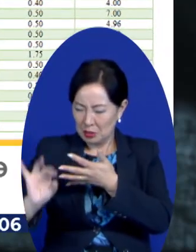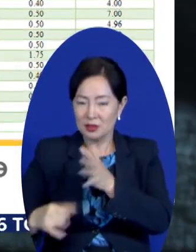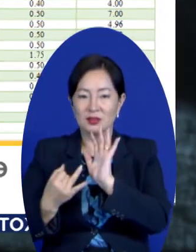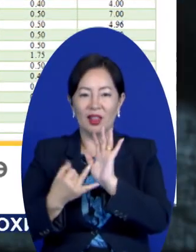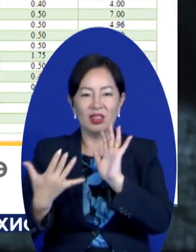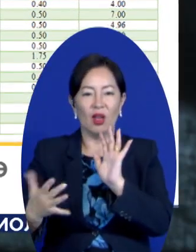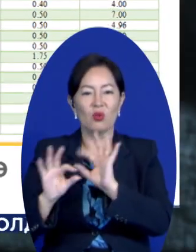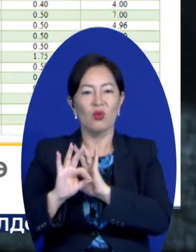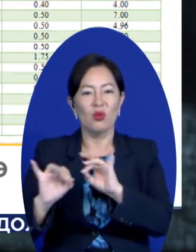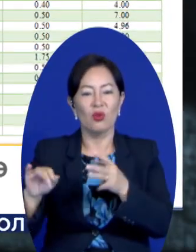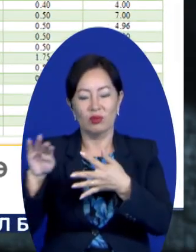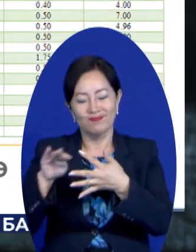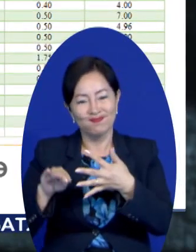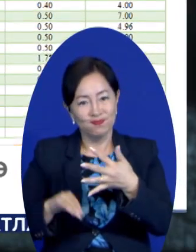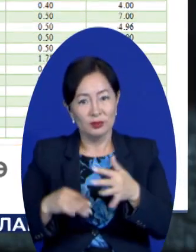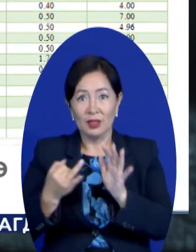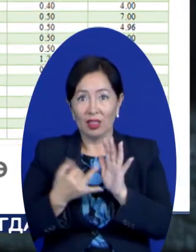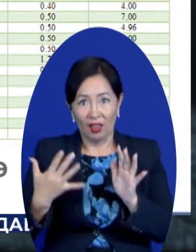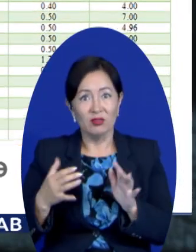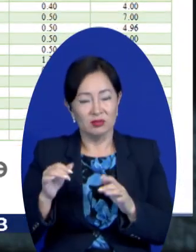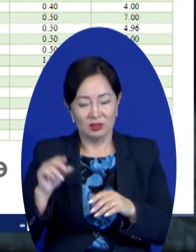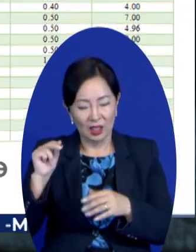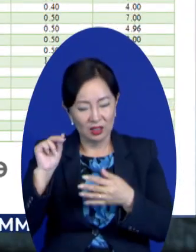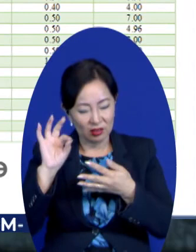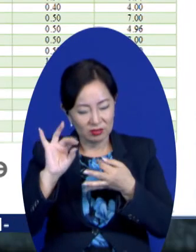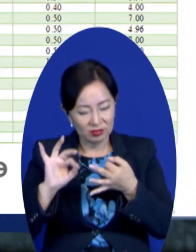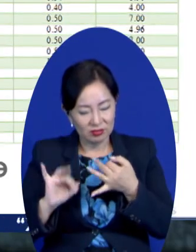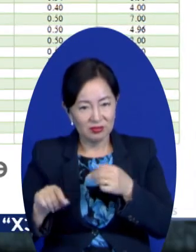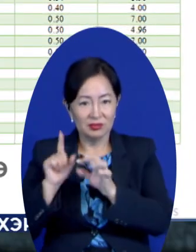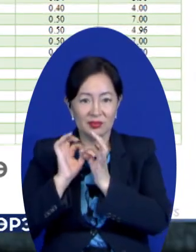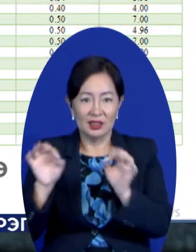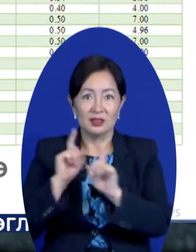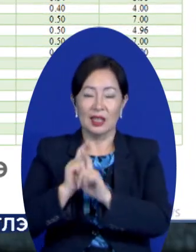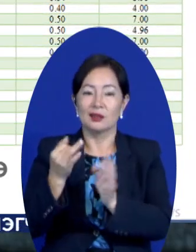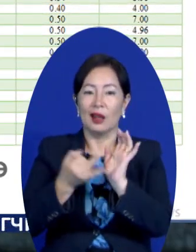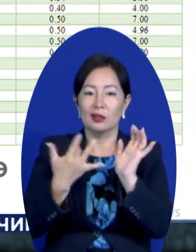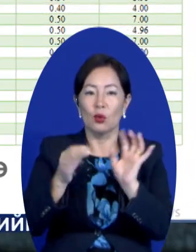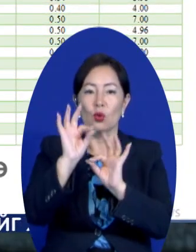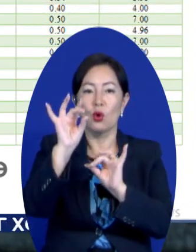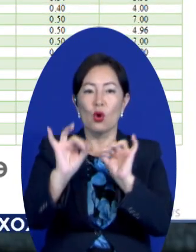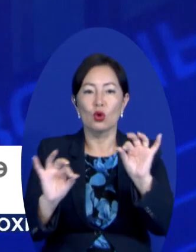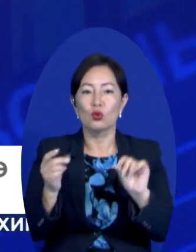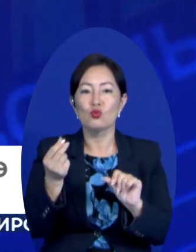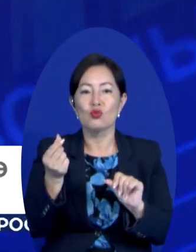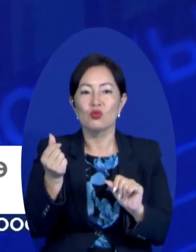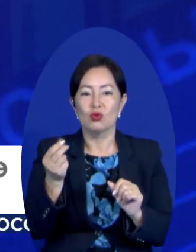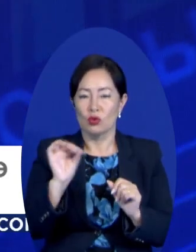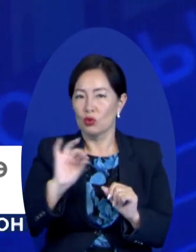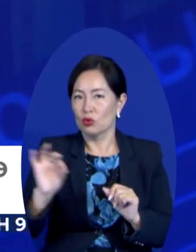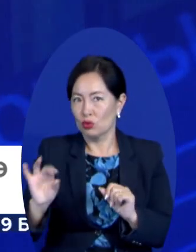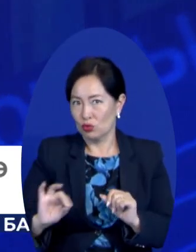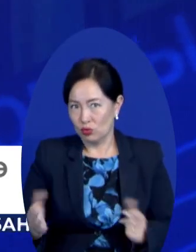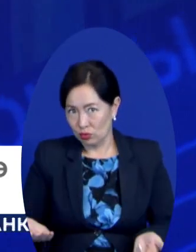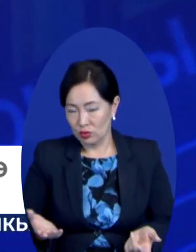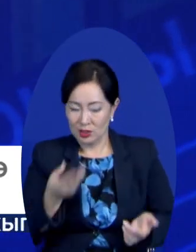хуваагдсан 75 ангилалтай. Тэр 75 чанарын үзүүлэлтийн дагуу ангилал маань 75 үн бодогддог гэсэн үг. Тэгэхээр яг энэ жишээг